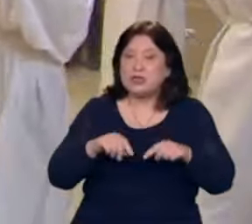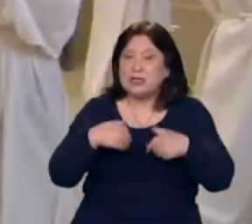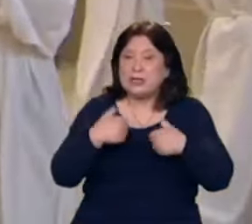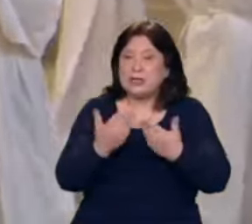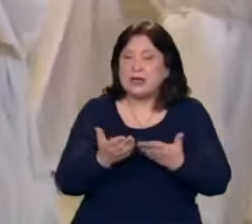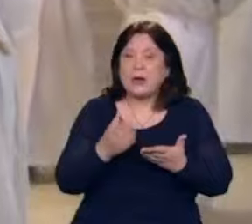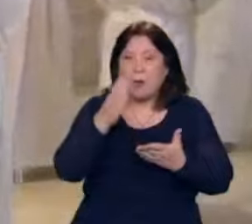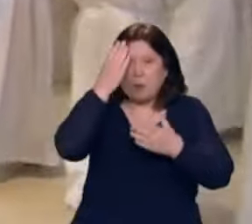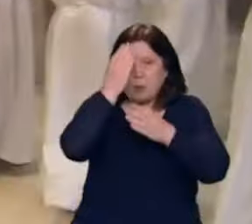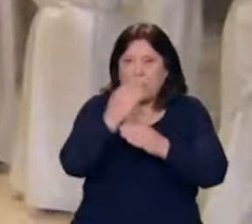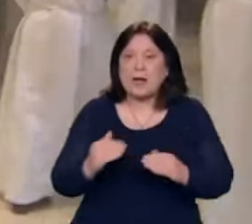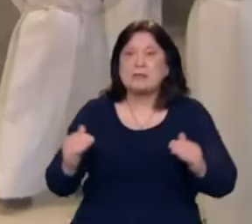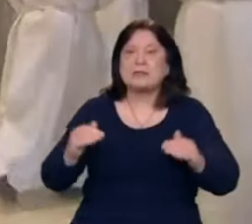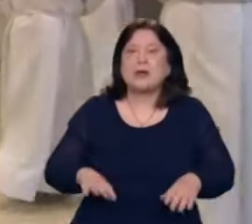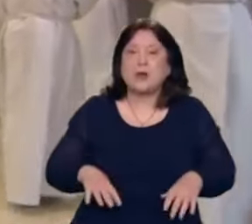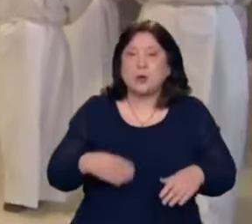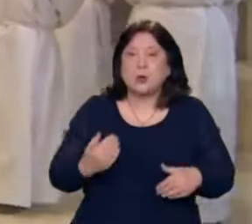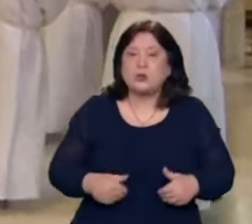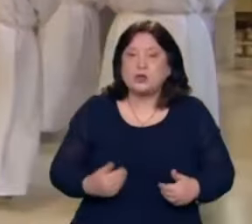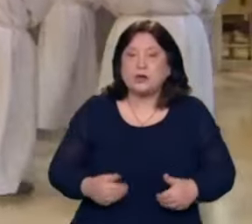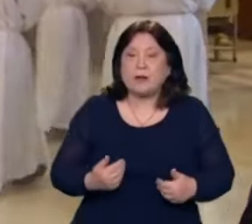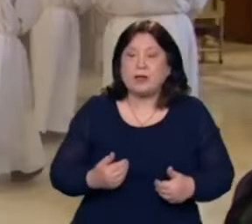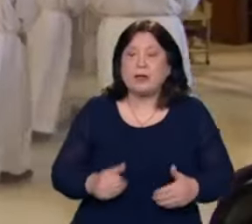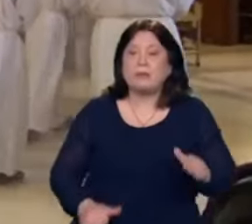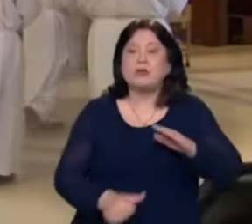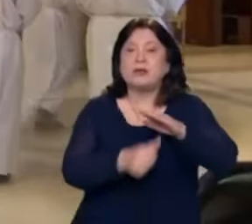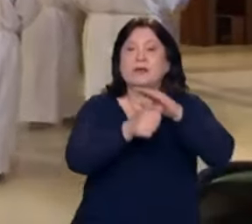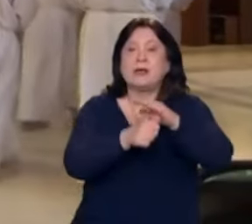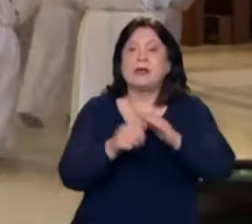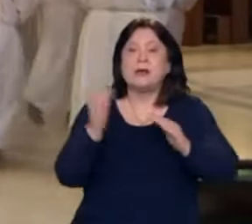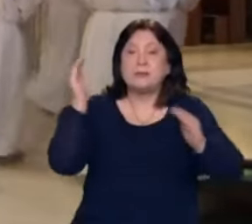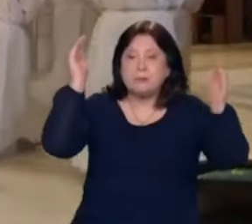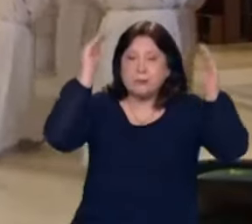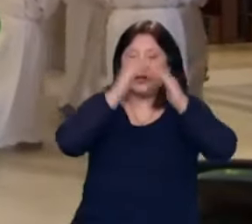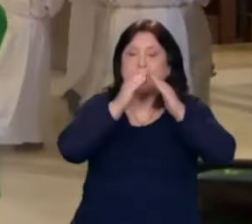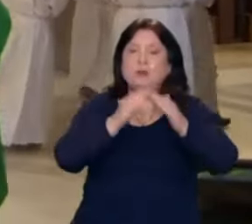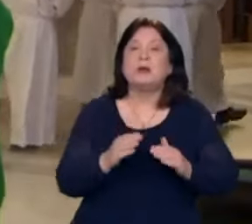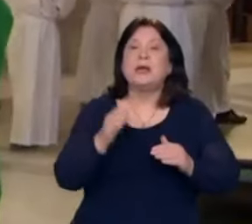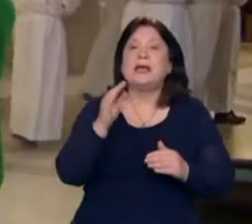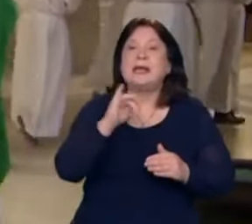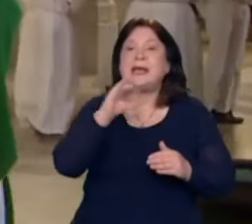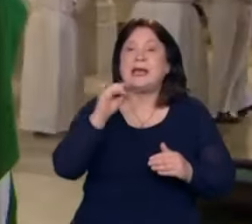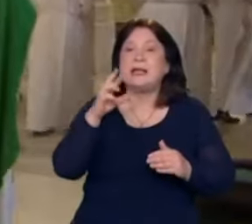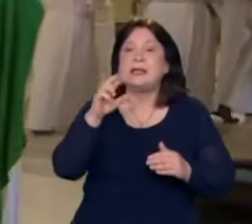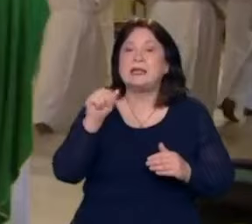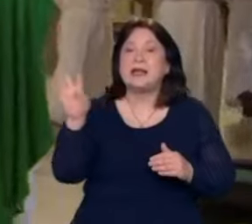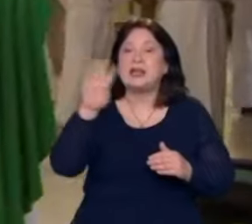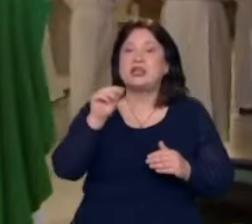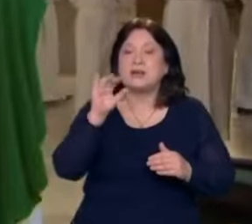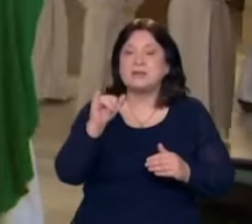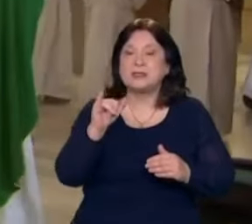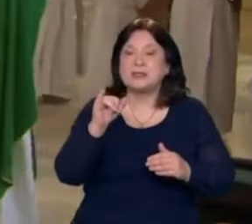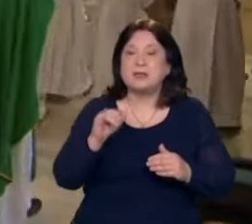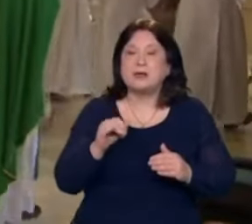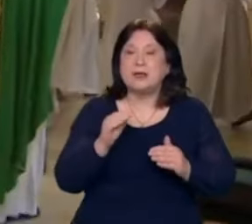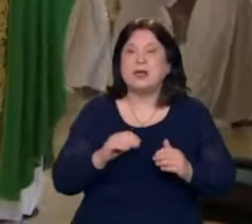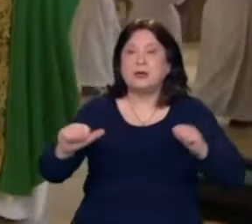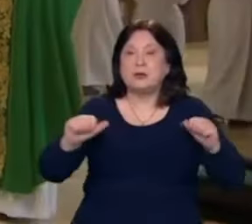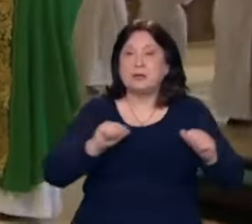uzdrowienia naszej modlitwie przewodniczy arcybiskup Marek Jędraszewski metropolita